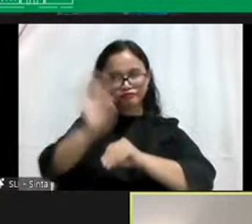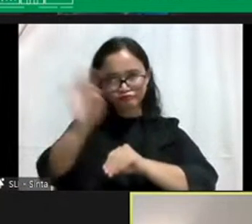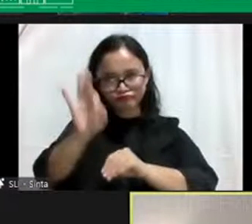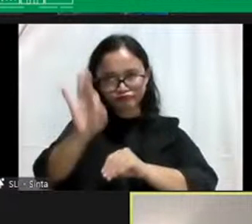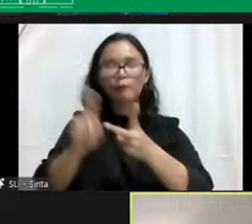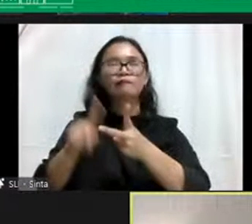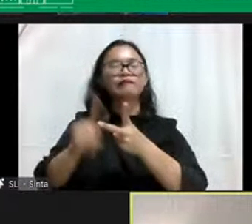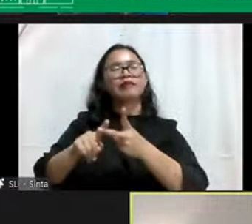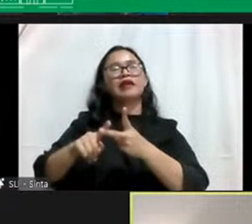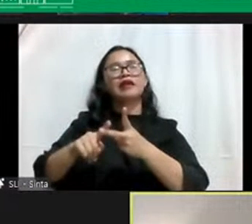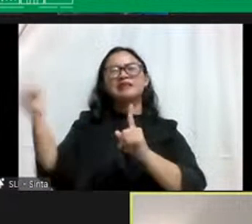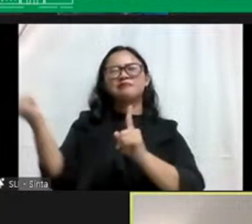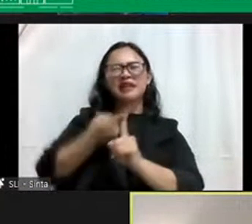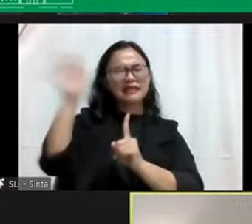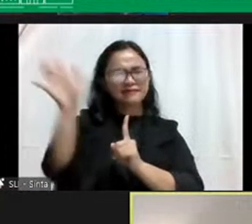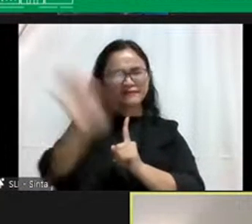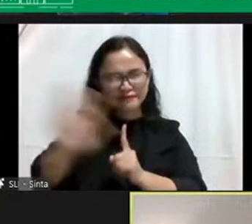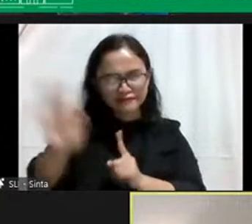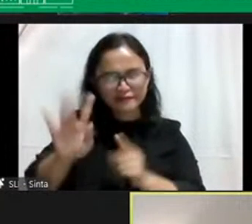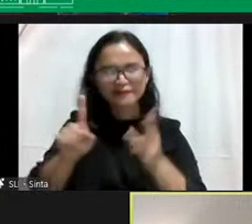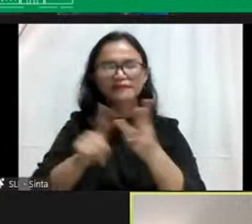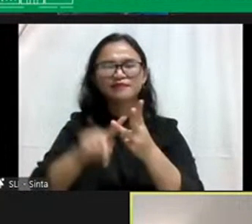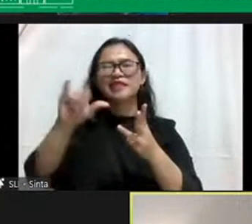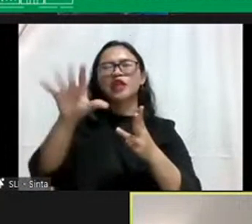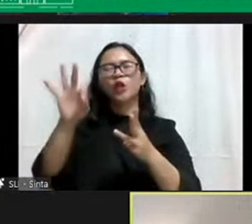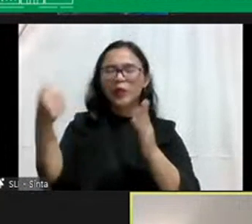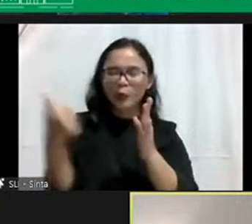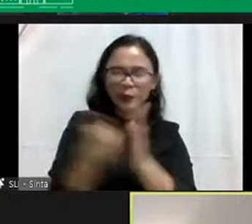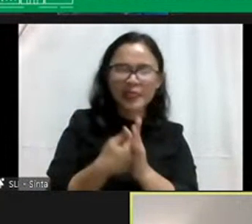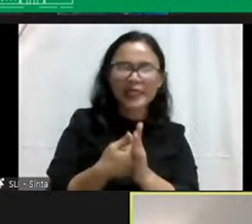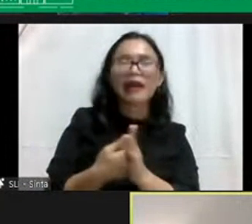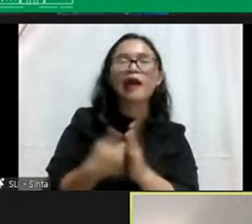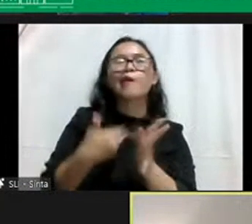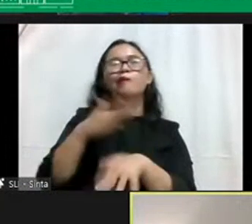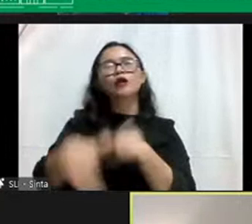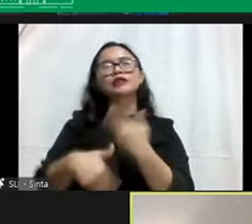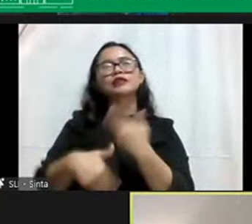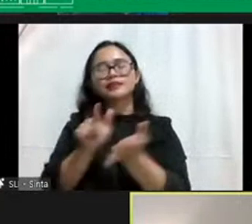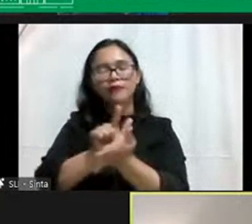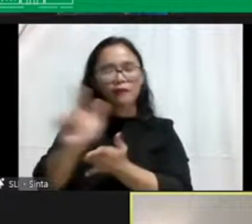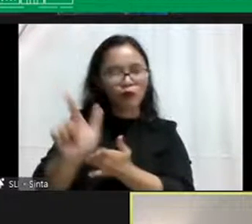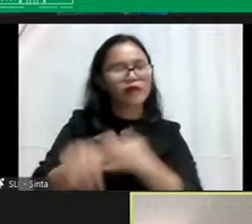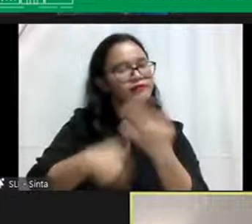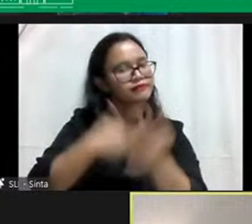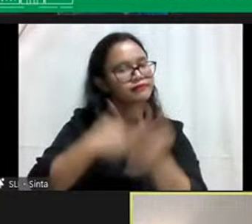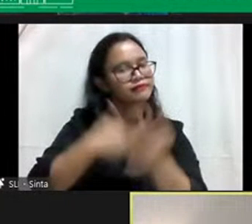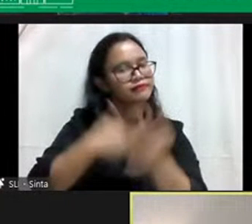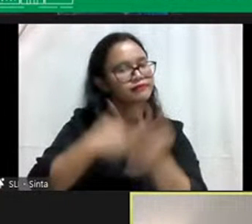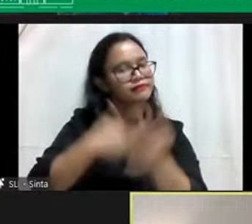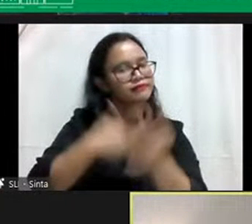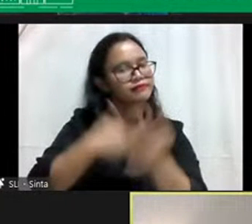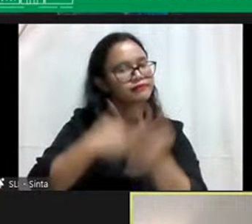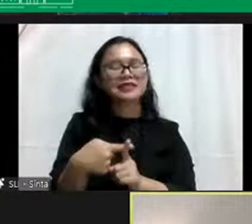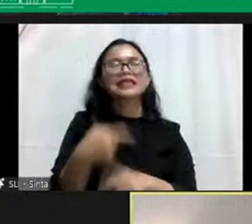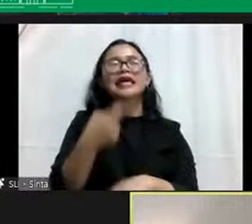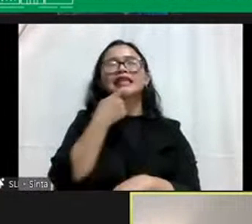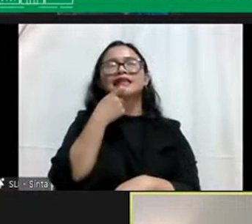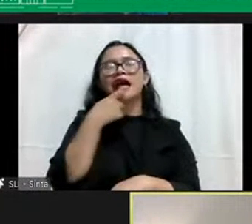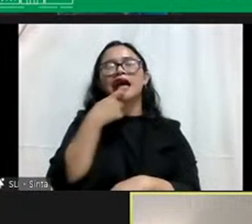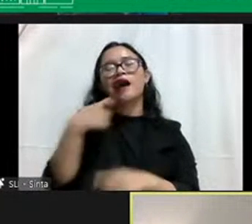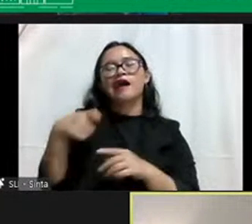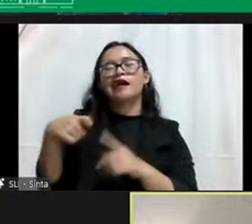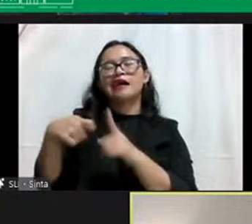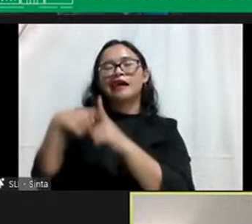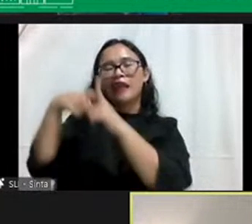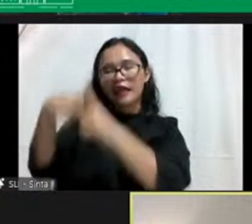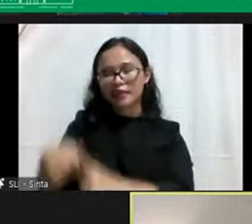untuk Konvensi a serta mekanisme penanganan aduan dan kriterianya juga berlaku untuk operasional klien tetapi juga